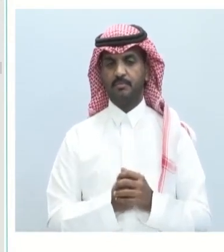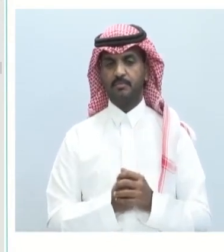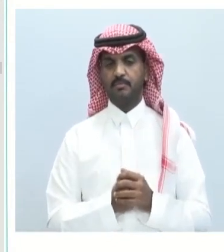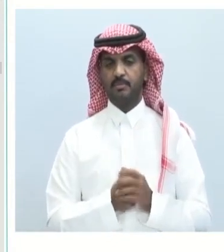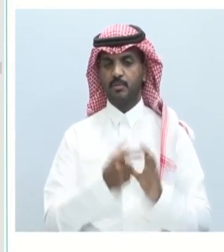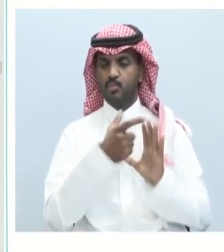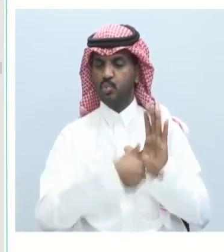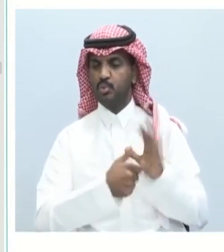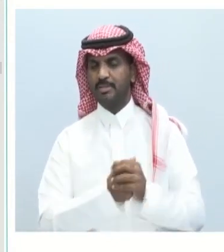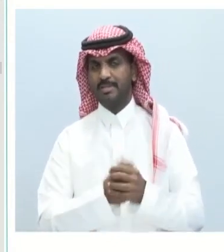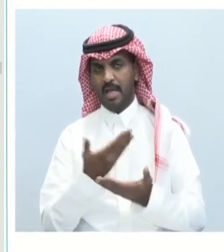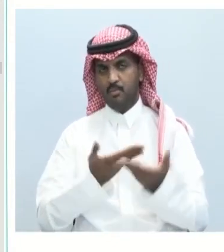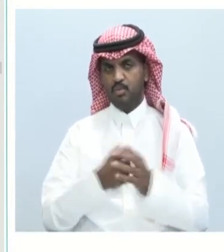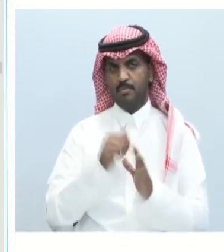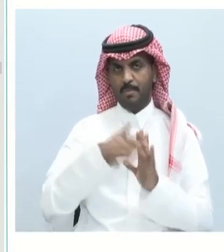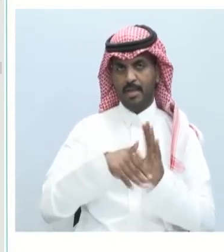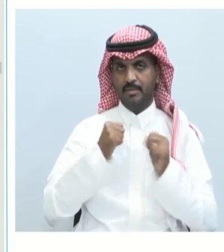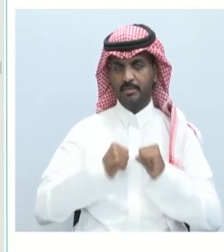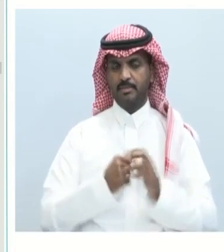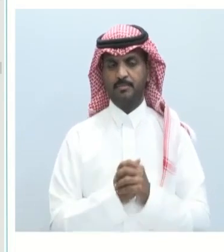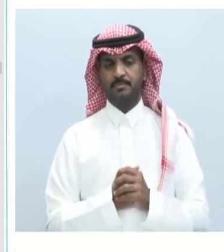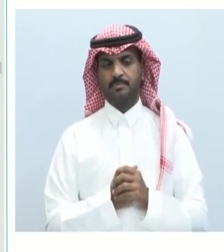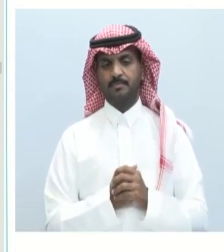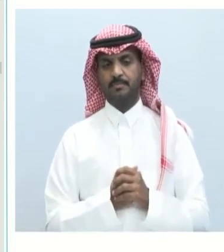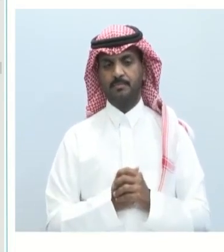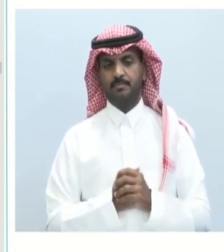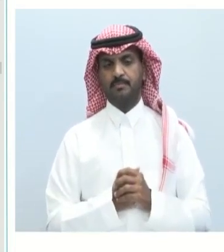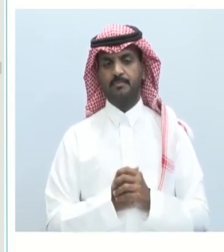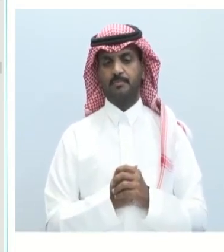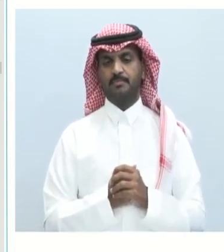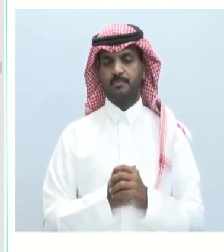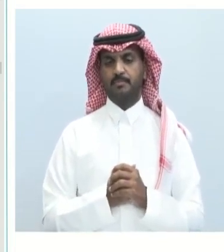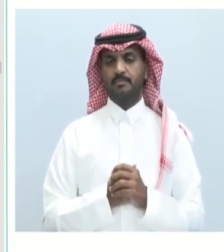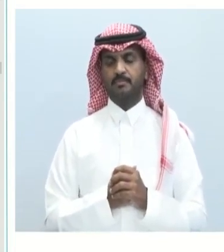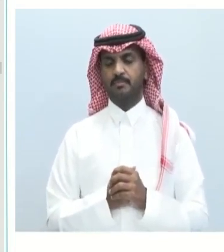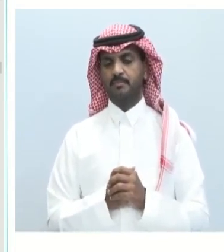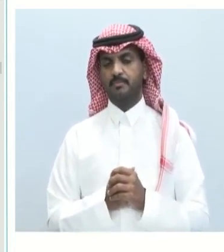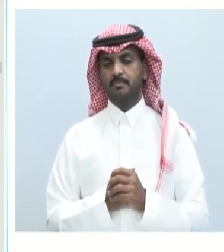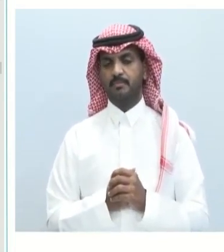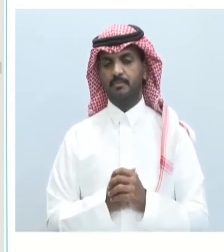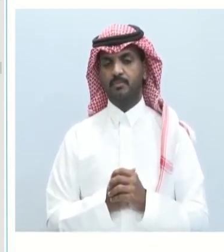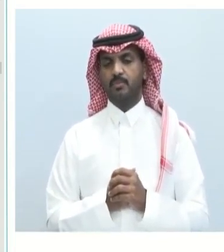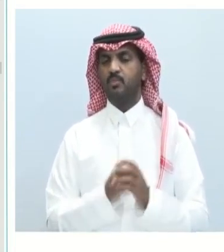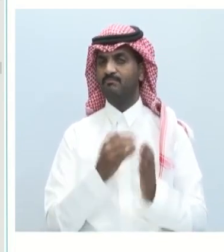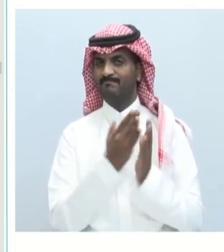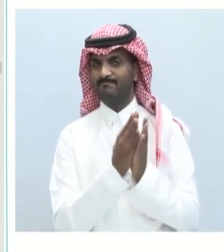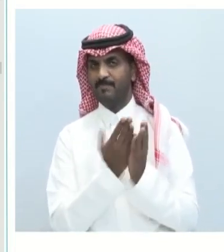نموذج تعامل بيانات مع الطالب في اسفل نكتب على سبيل المثال السجل رقم